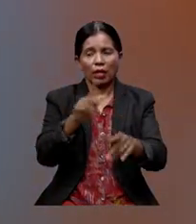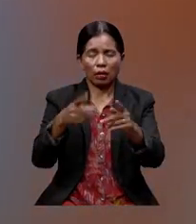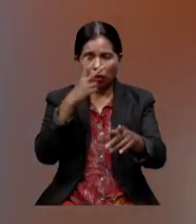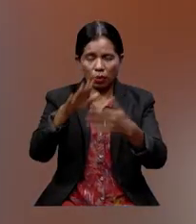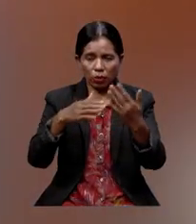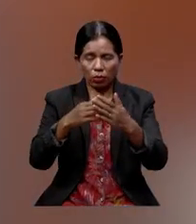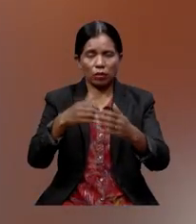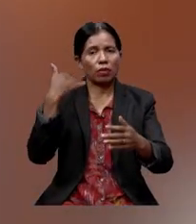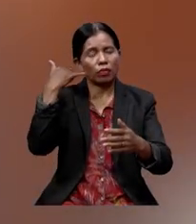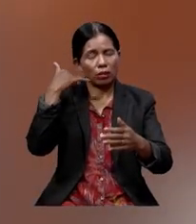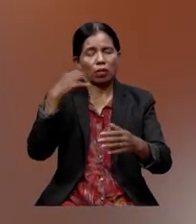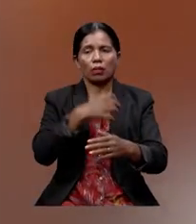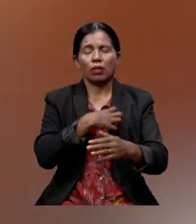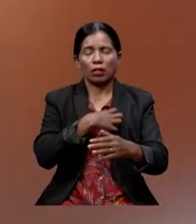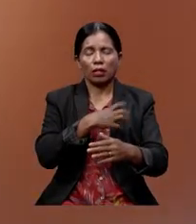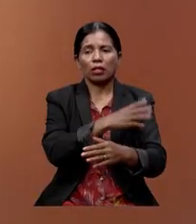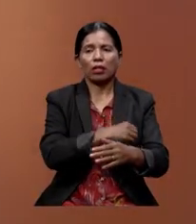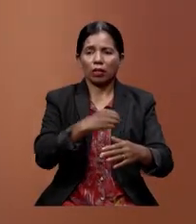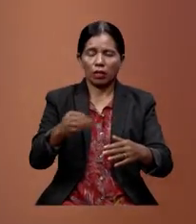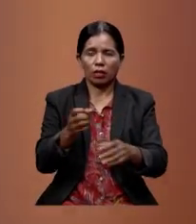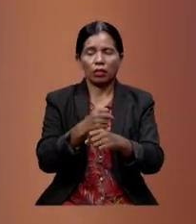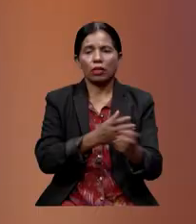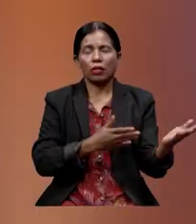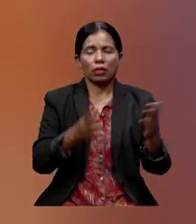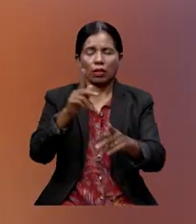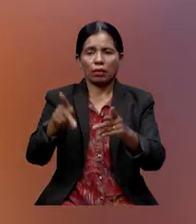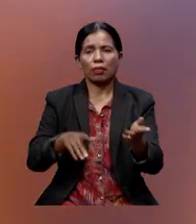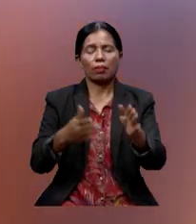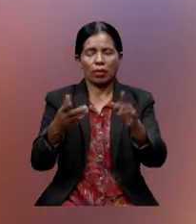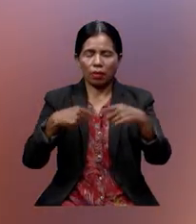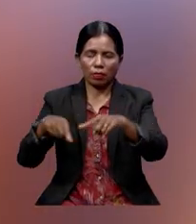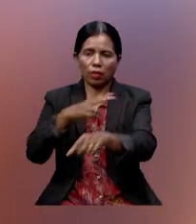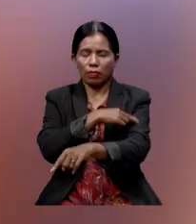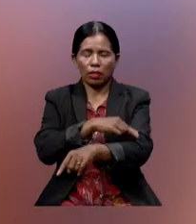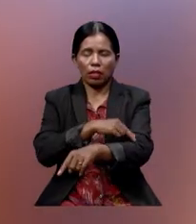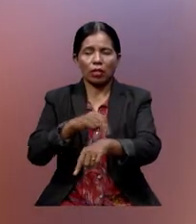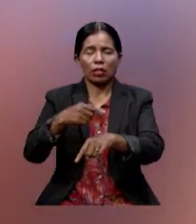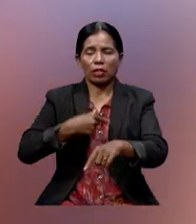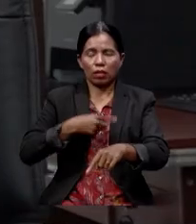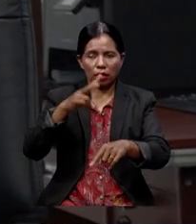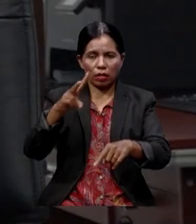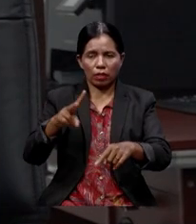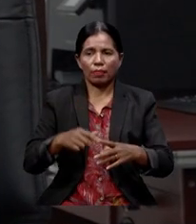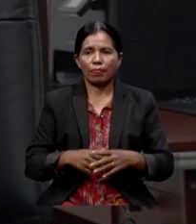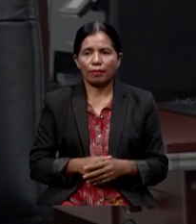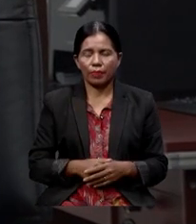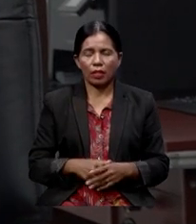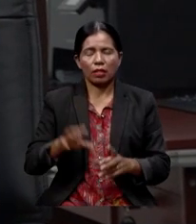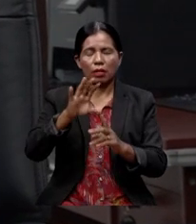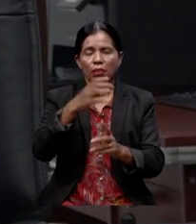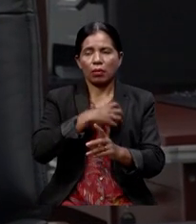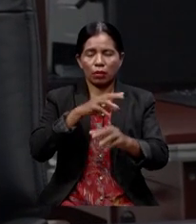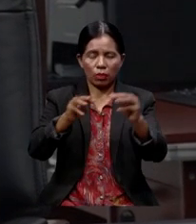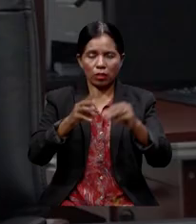comunica quedas ba parte polícia esquadra Cristo Rei, hodi evacua mate bian ba mortuário Hospital Nacional Guido Valdares atu halo autópsia. Comandante Pentel